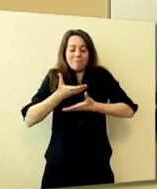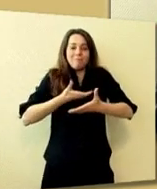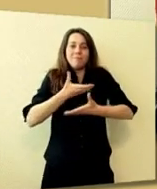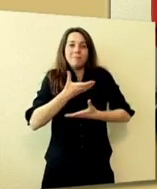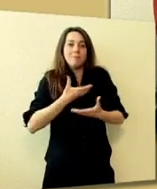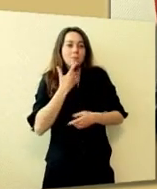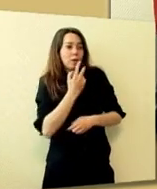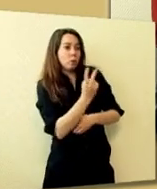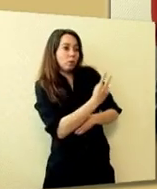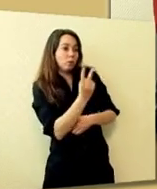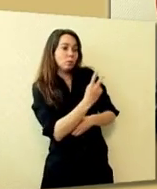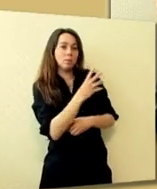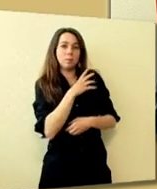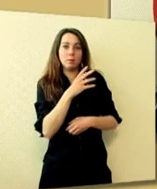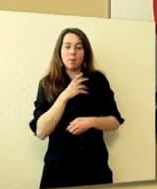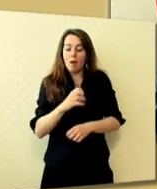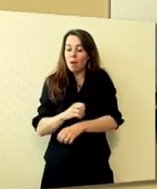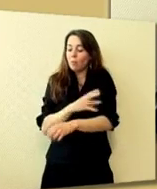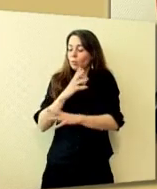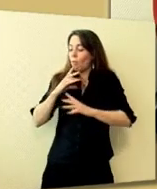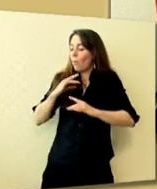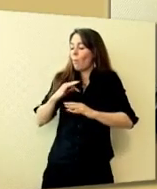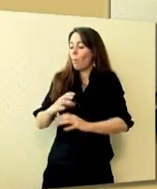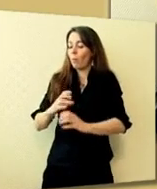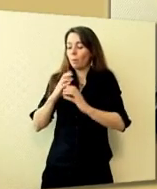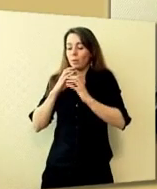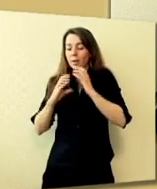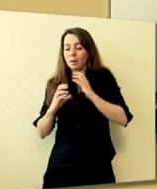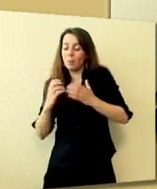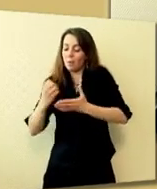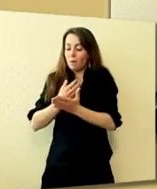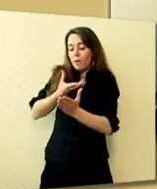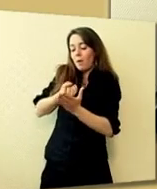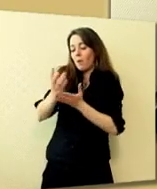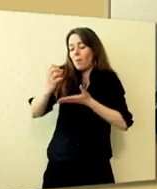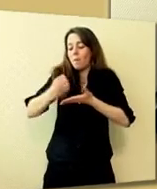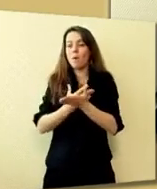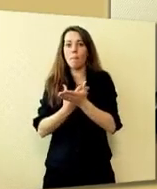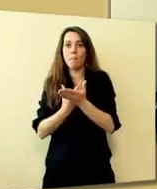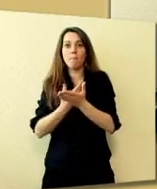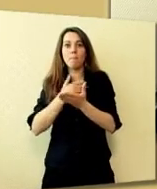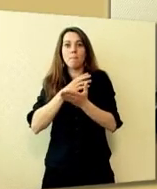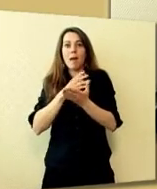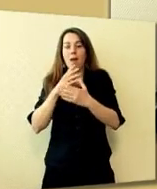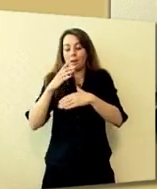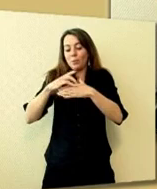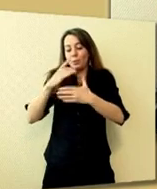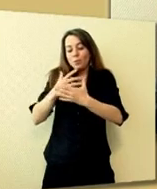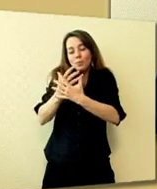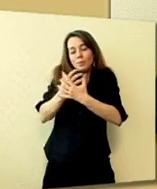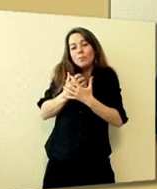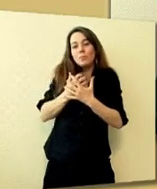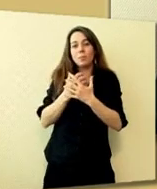vos émotions, les informations que vous avez envie de vous passer. Ça se passe beaucoup par le toucher avec un bébé. Ça se passe par